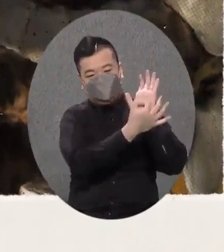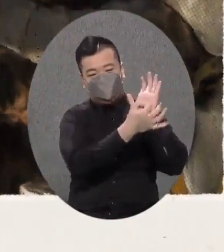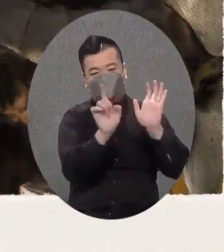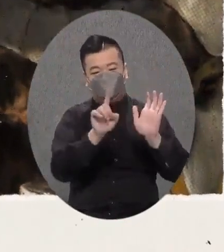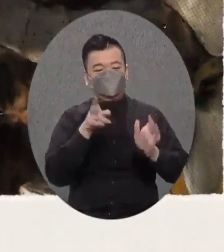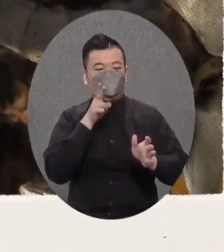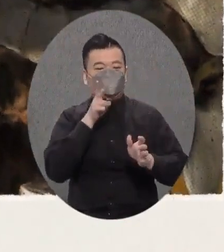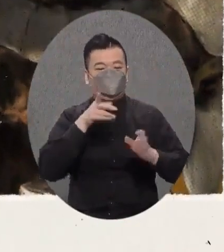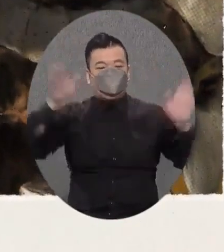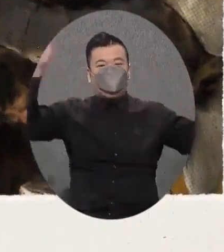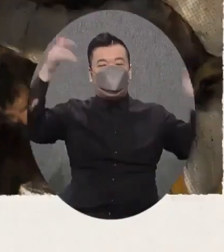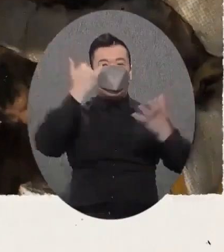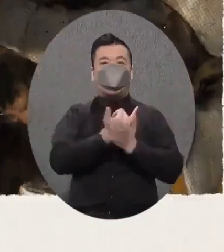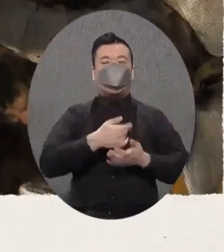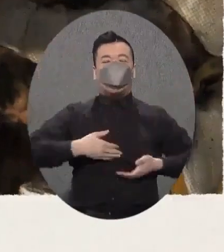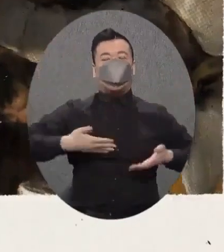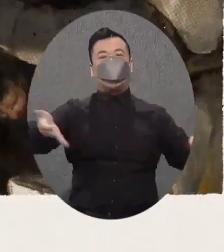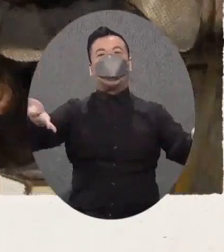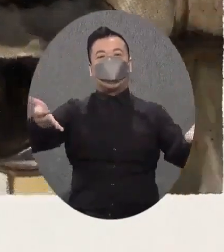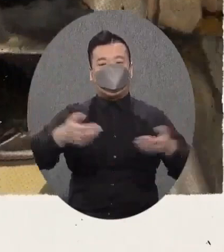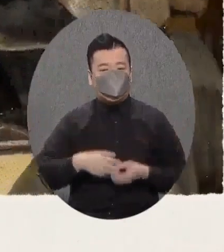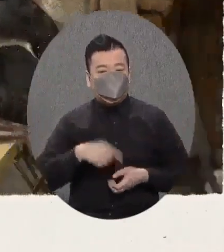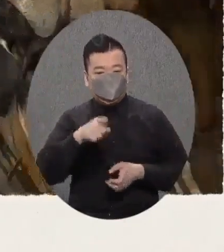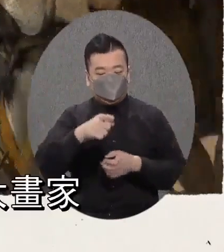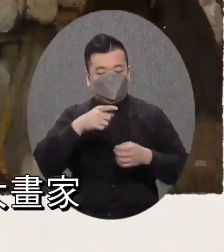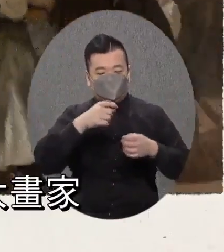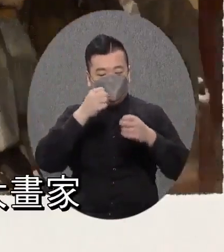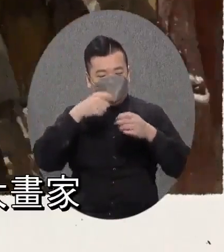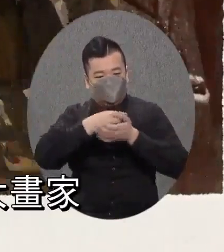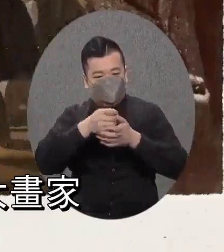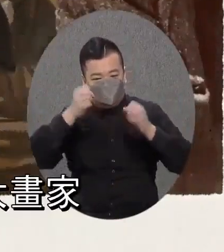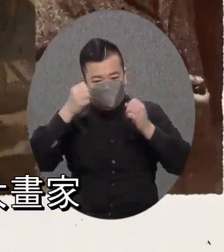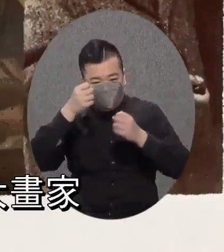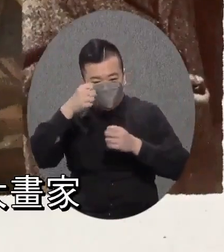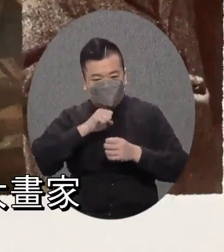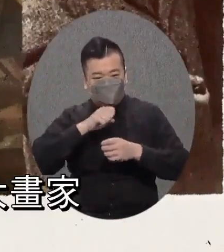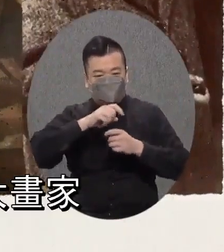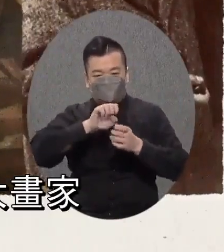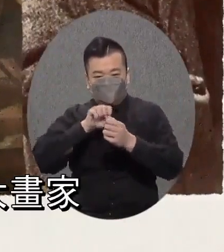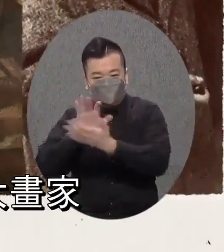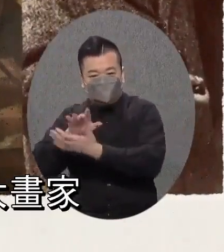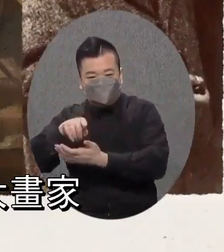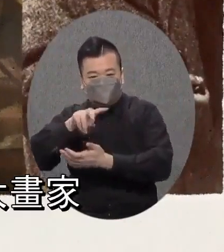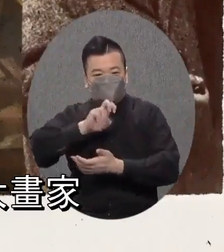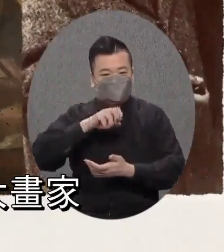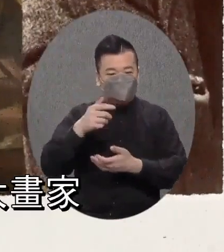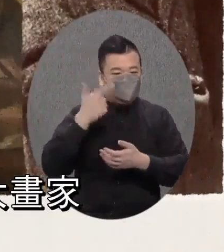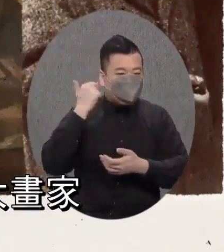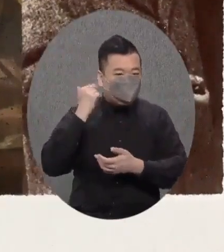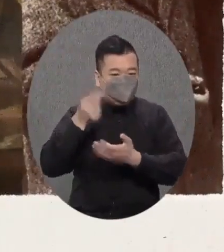像为国殉道一样。这一幅画的震撼力还影响了后世的马奈和毕加索两位大画